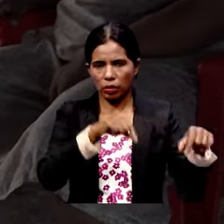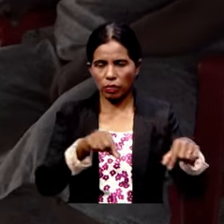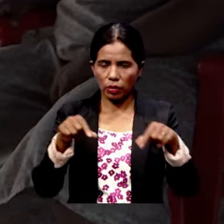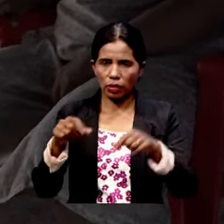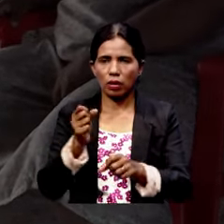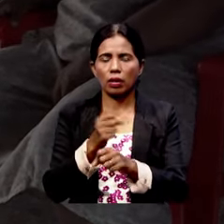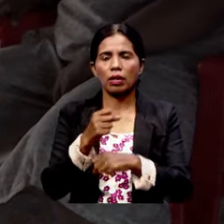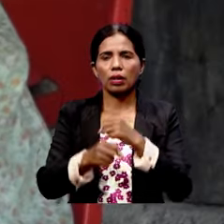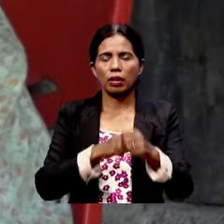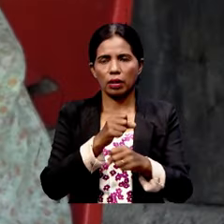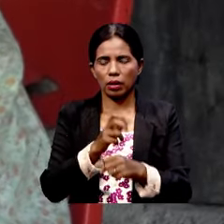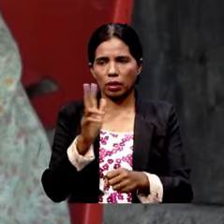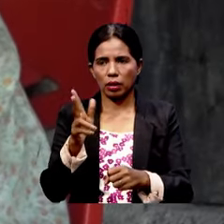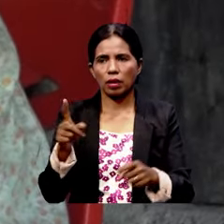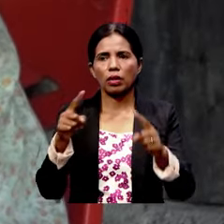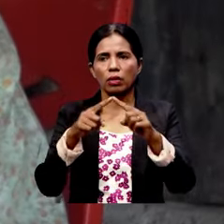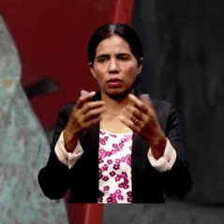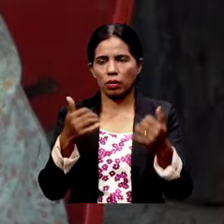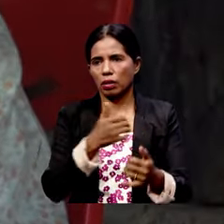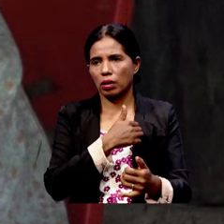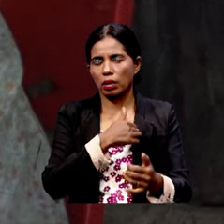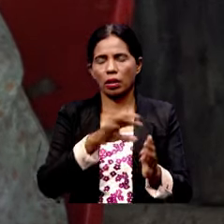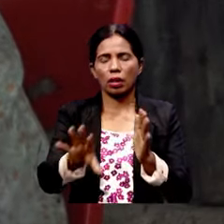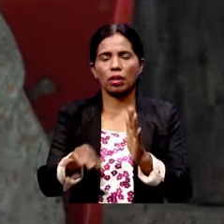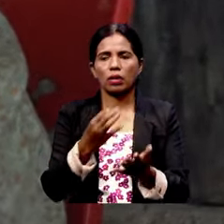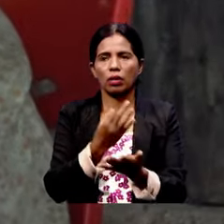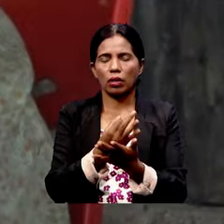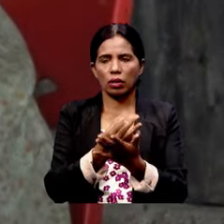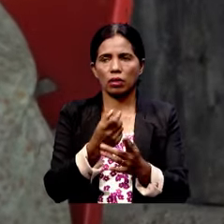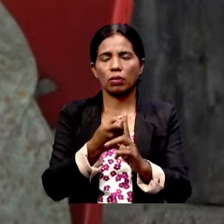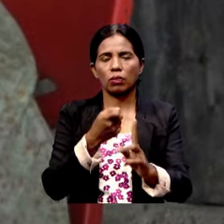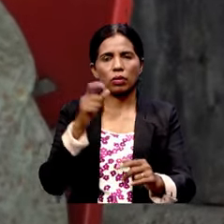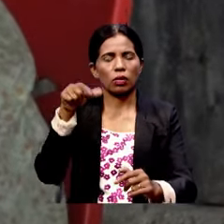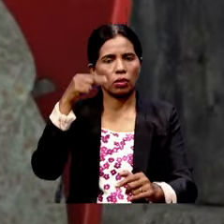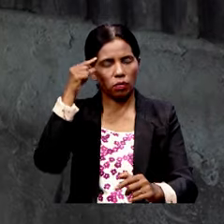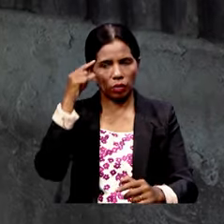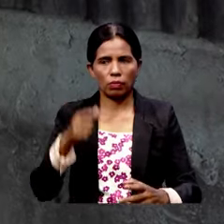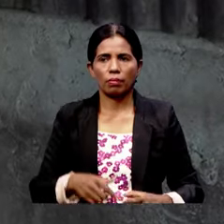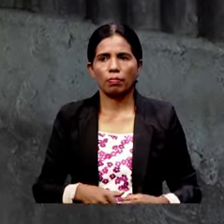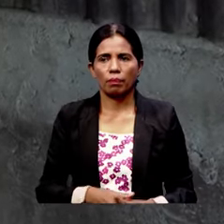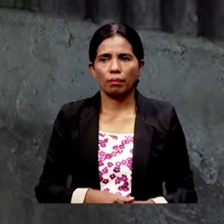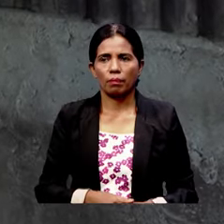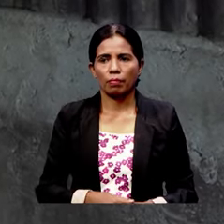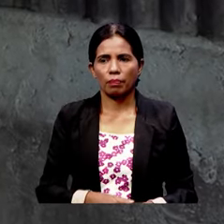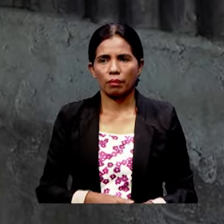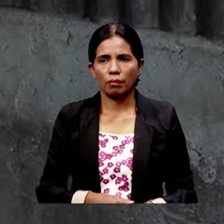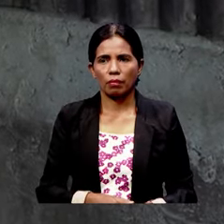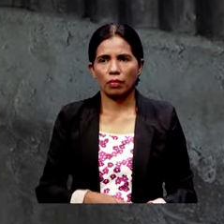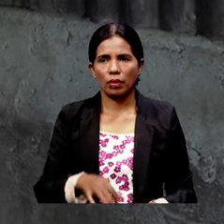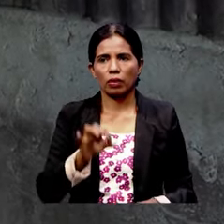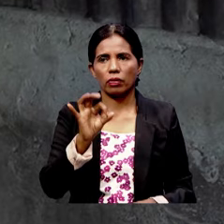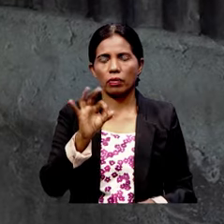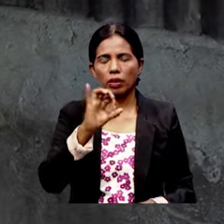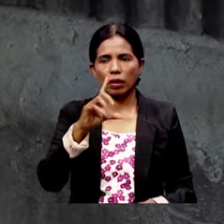tina tolunolo, to oras ne sidau ketan subsidiu husi governo. Durante ne Filipa halo